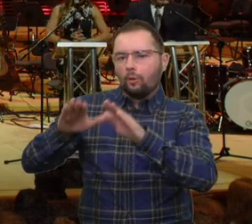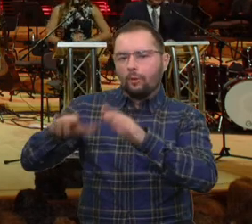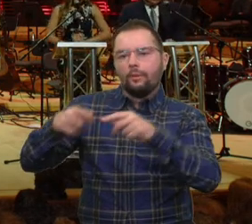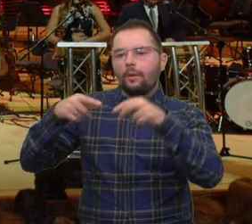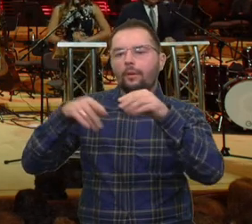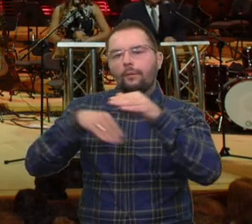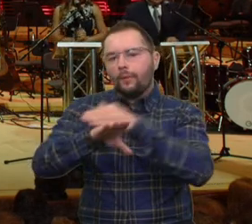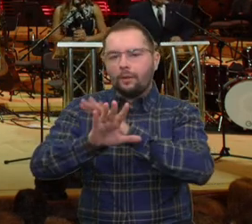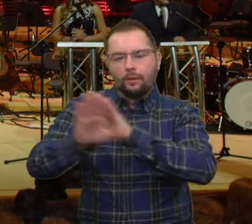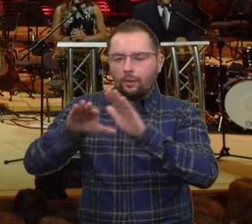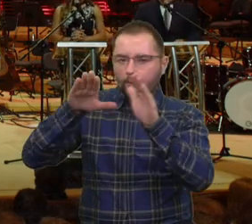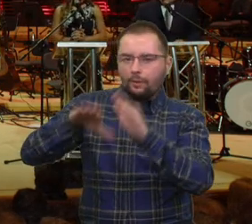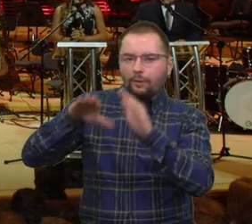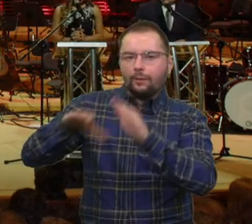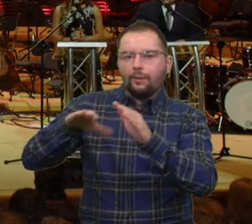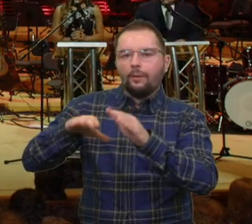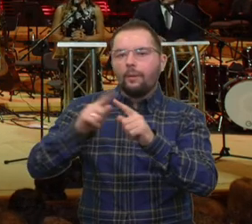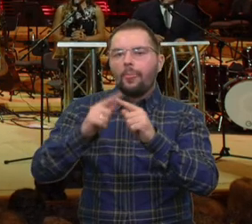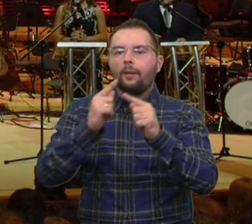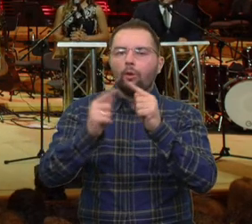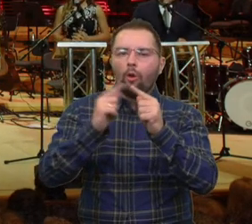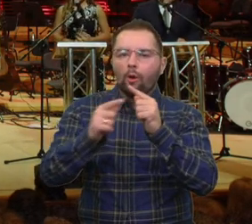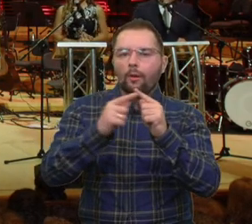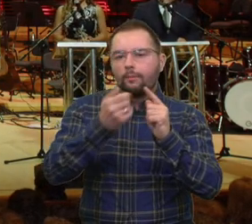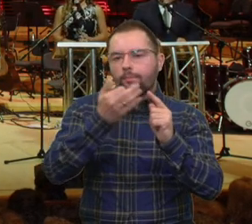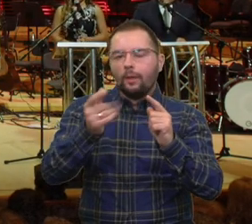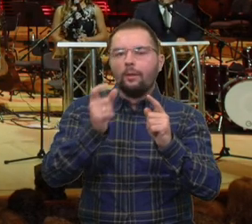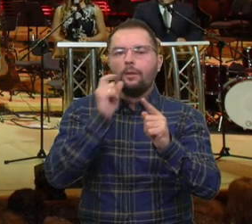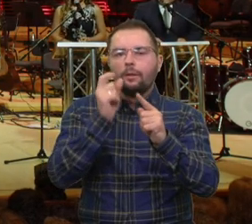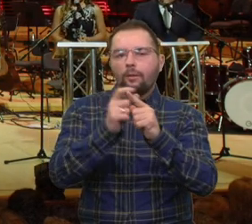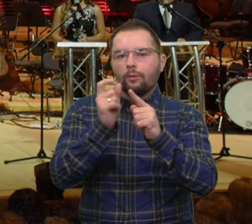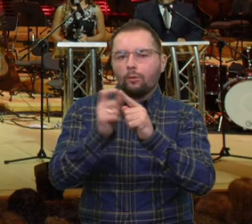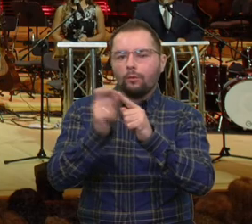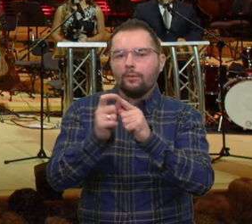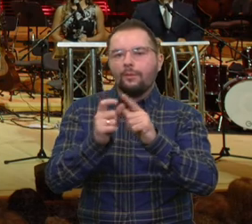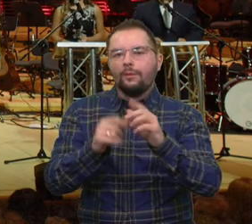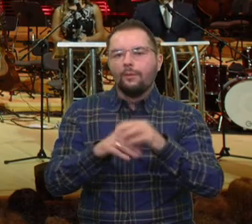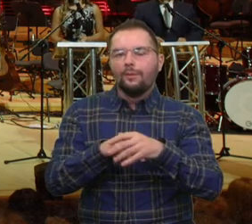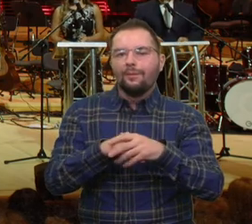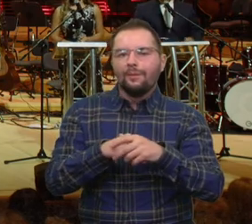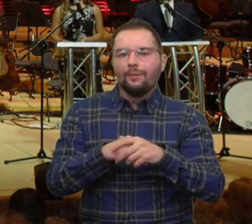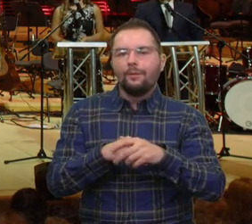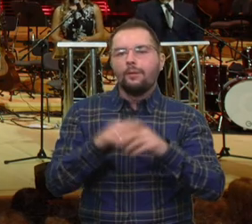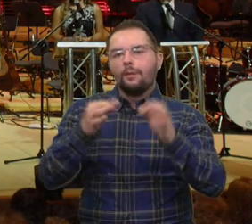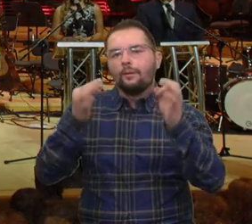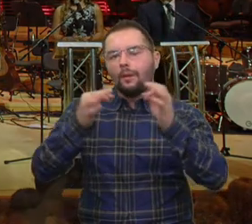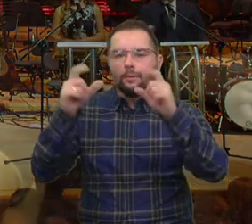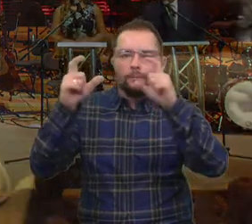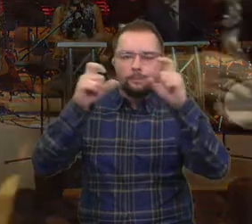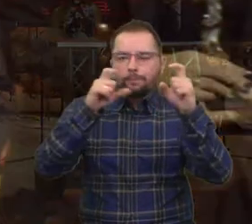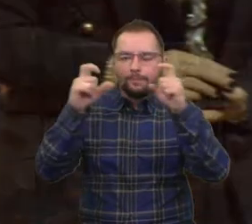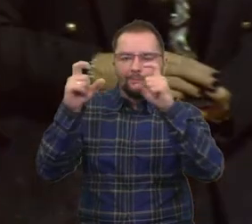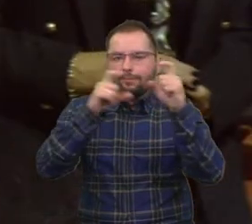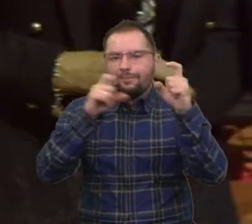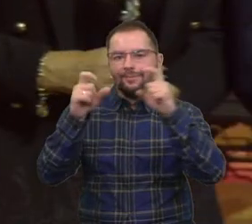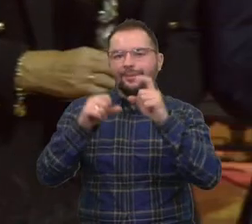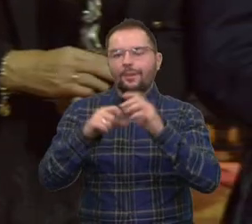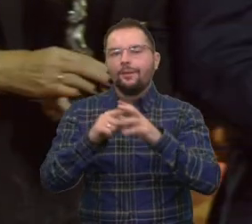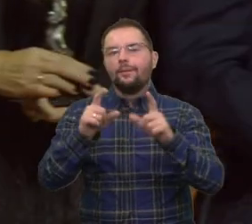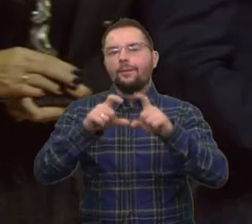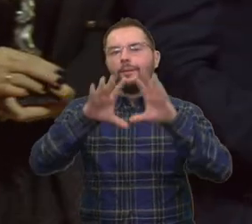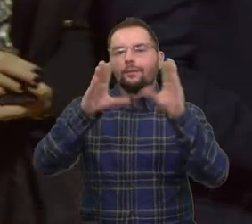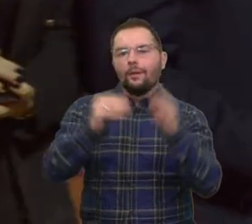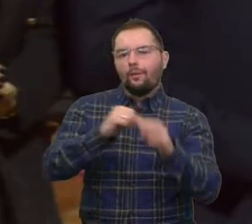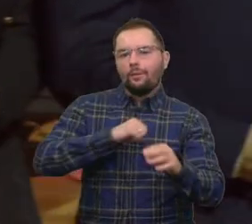będziemy prosili o parę słów. A teraz pora na naszych cudownych fotoreporterów. Zacne grono superburmistrzów